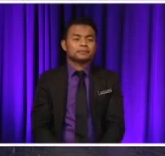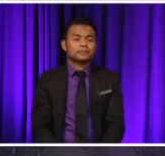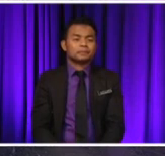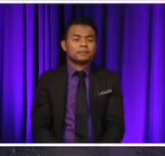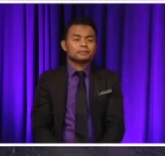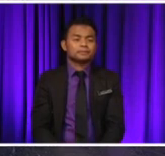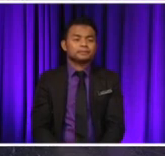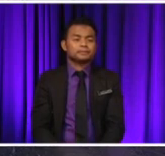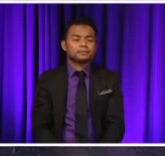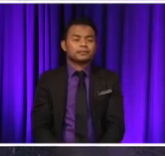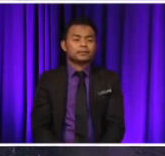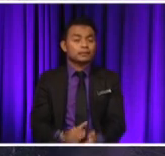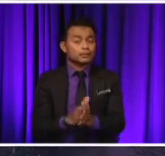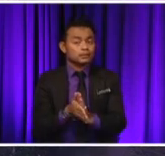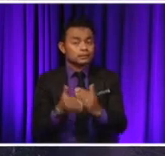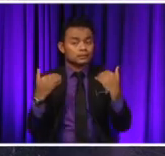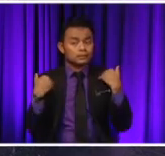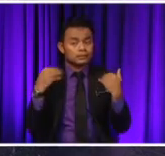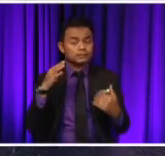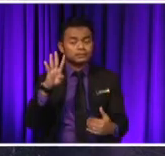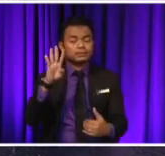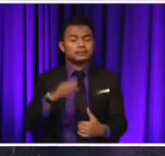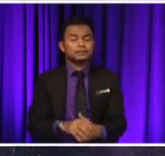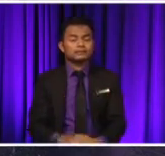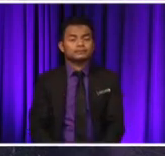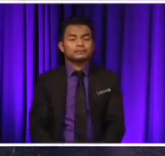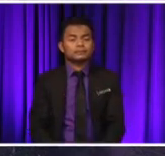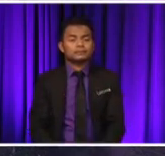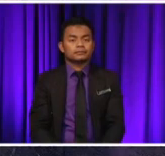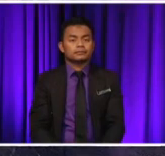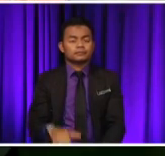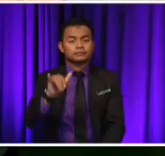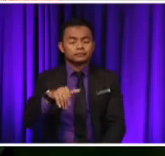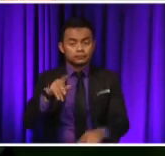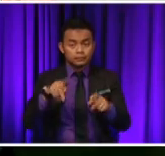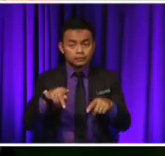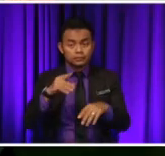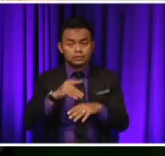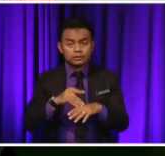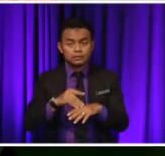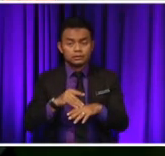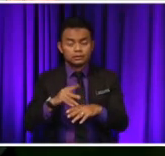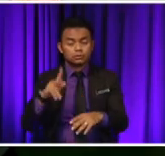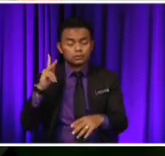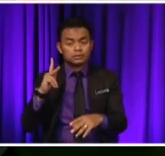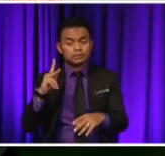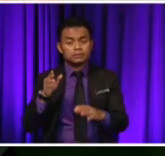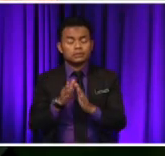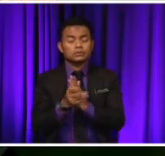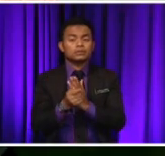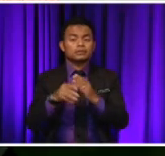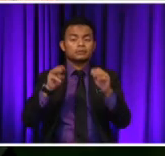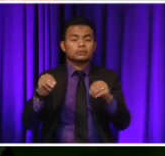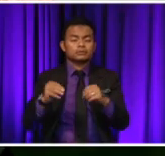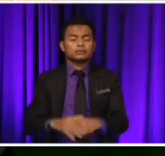Oke jadi 4 fungsi dan pengusaha ini perlu dikuasai oleh murid dari sudut dia punya maksud dia uraian